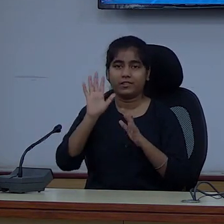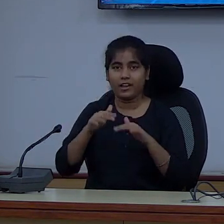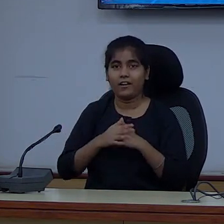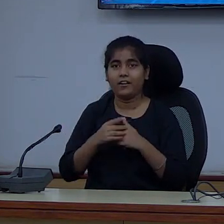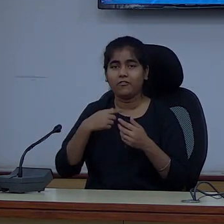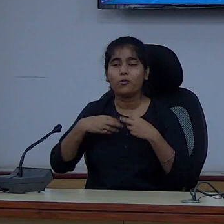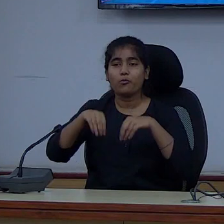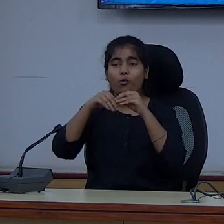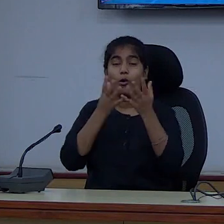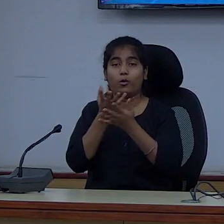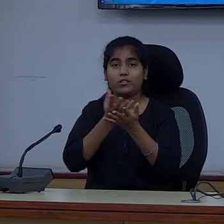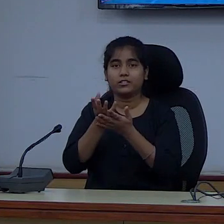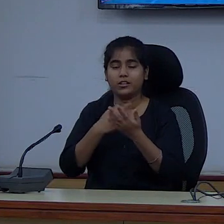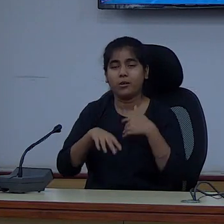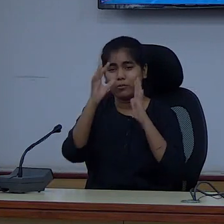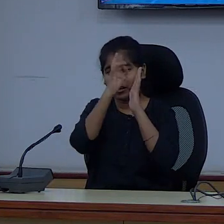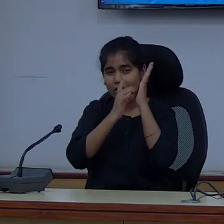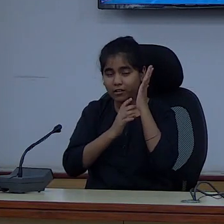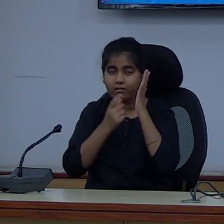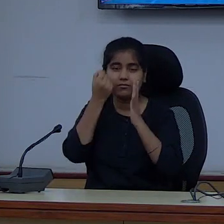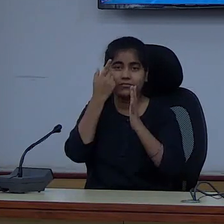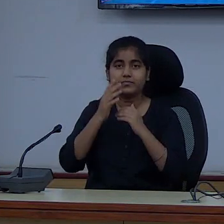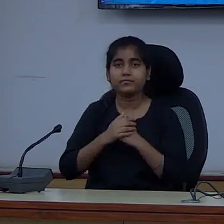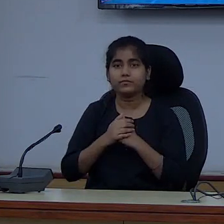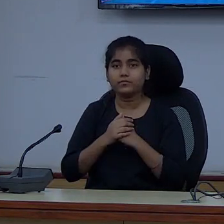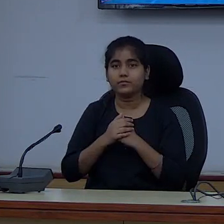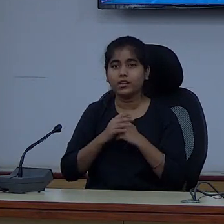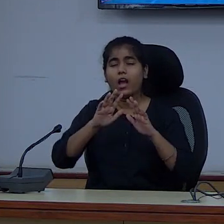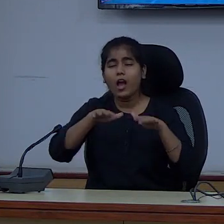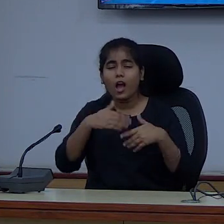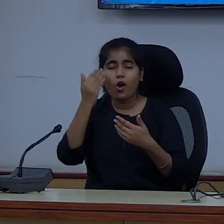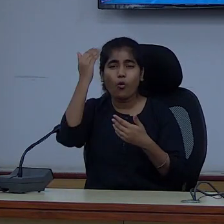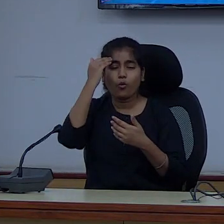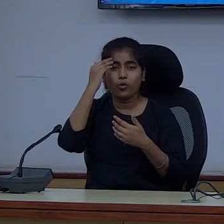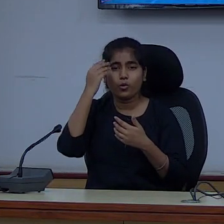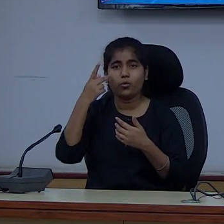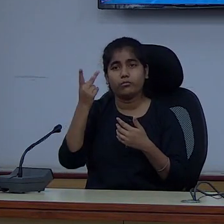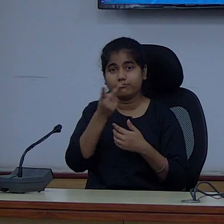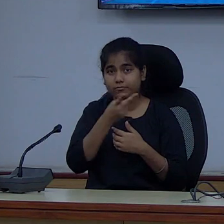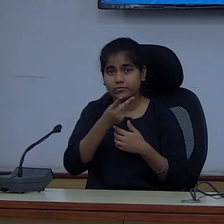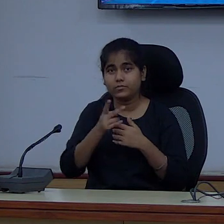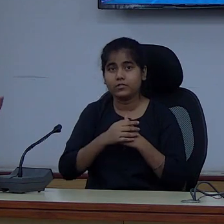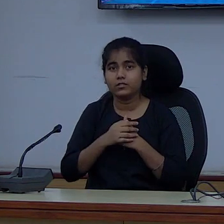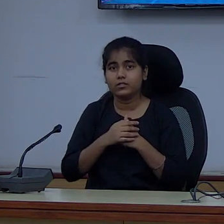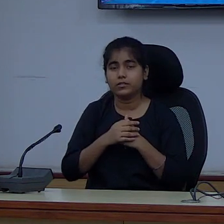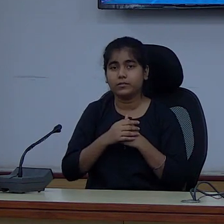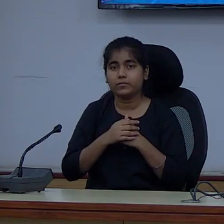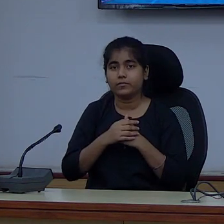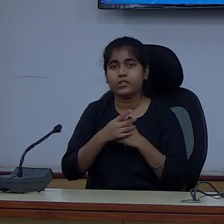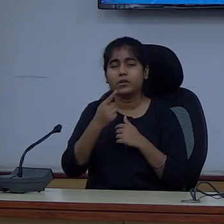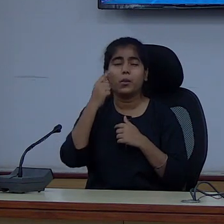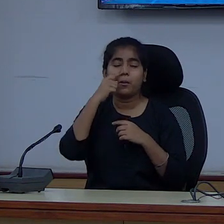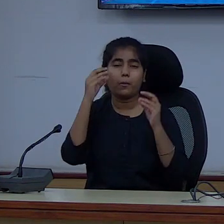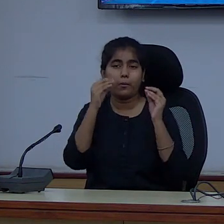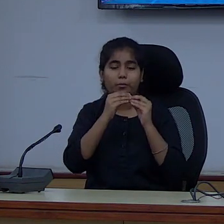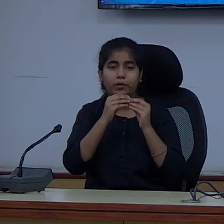होगा आपका। आई थिंक उस पर हम बात कर रहे हैं, चलिए फीचर्स पर आते हैं, अभी भी हमारे पास 15 मिनट का समय बाकी है, काफ़ी सारी बातें इस पर हुई, आई थिंक आपने उसको बहुत ही बारीकी